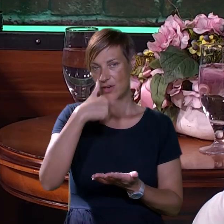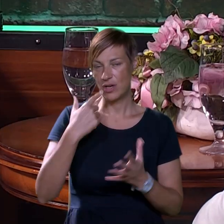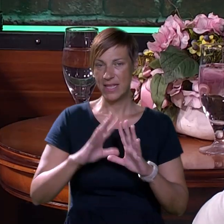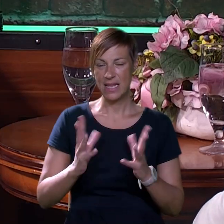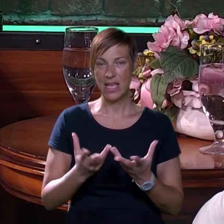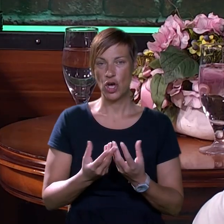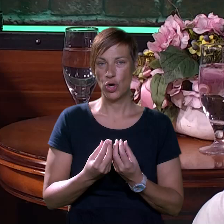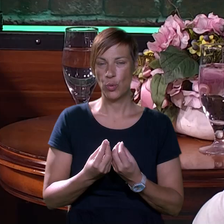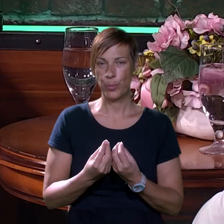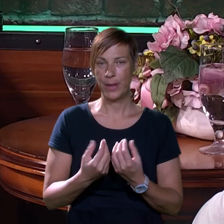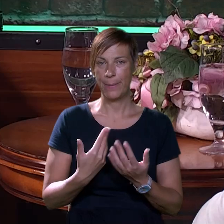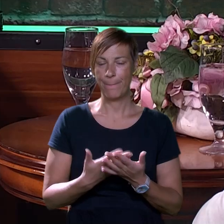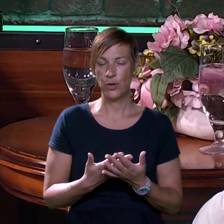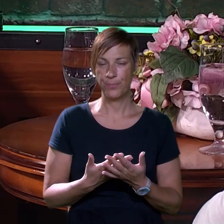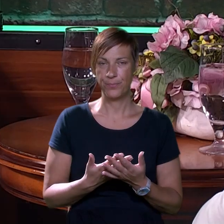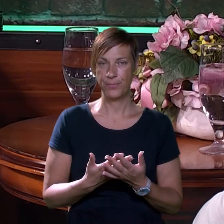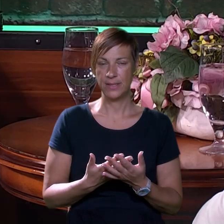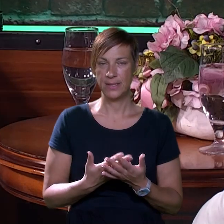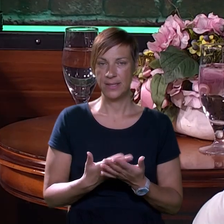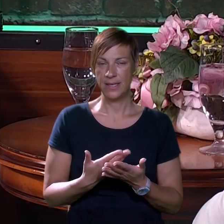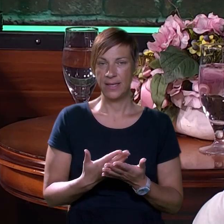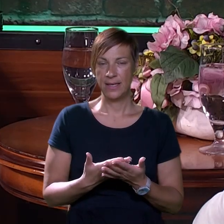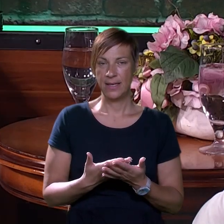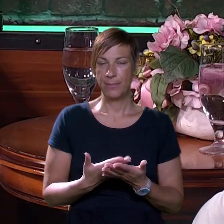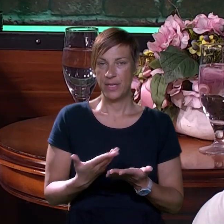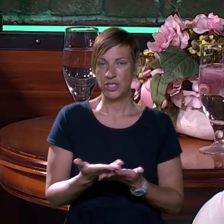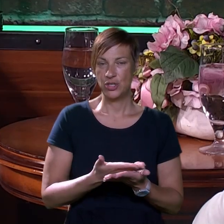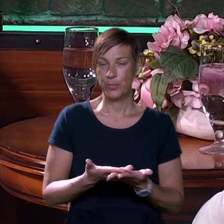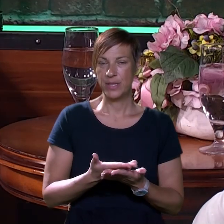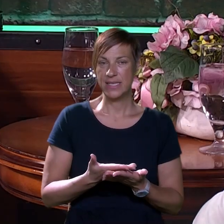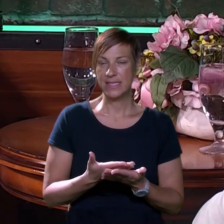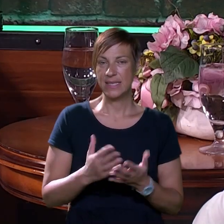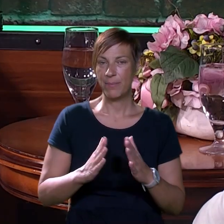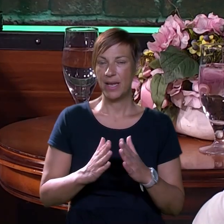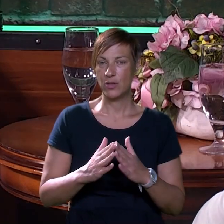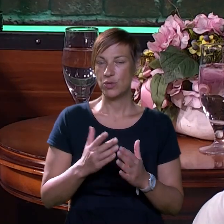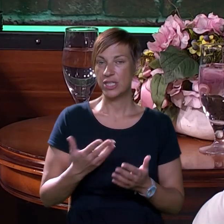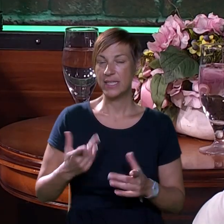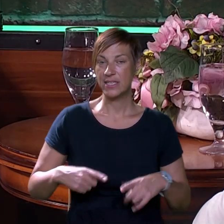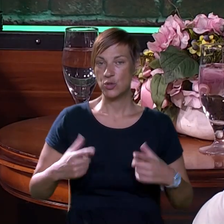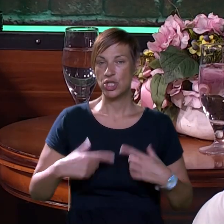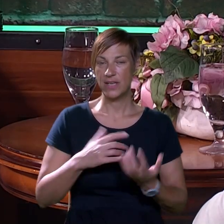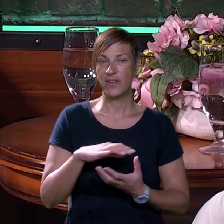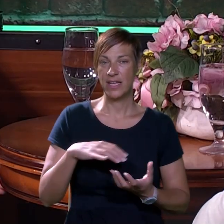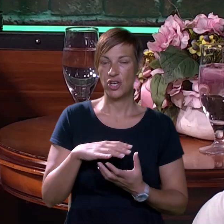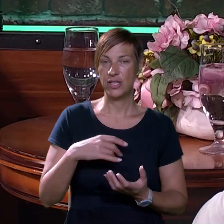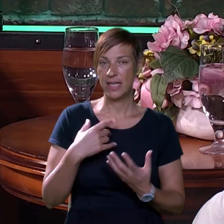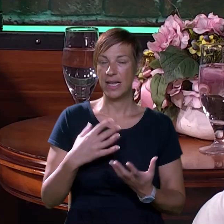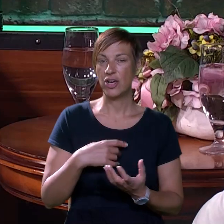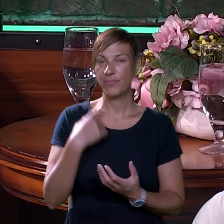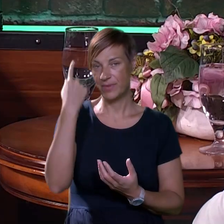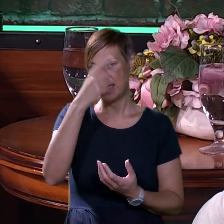nedjelje okupimo i baš to prizemlje obiteljske kuće gdje su živjeli roditelji je